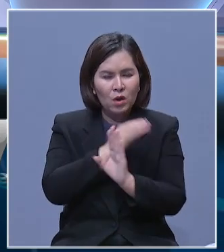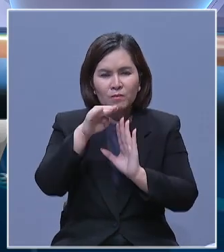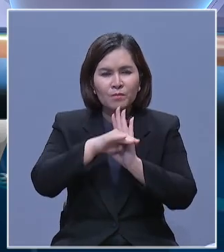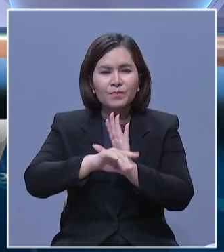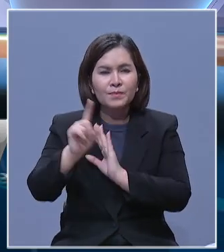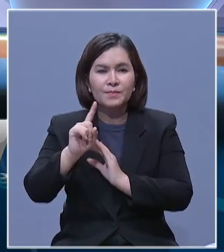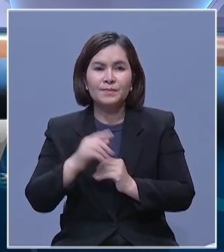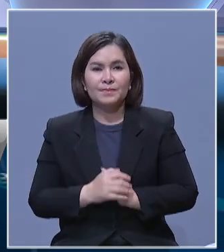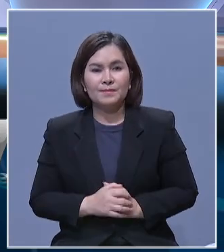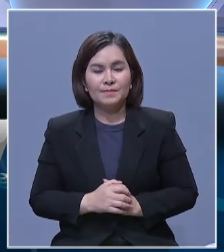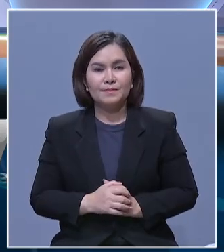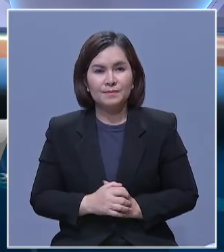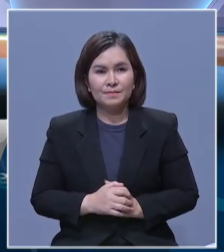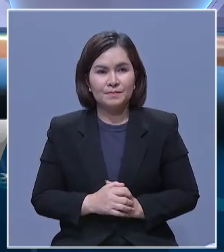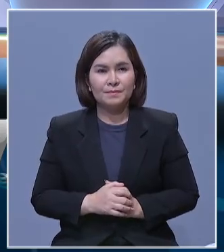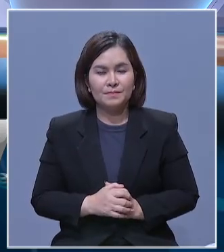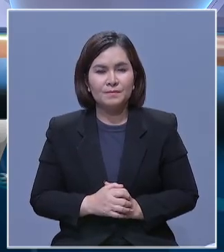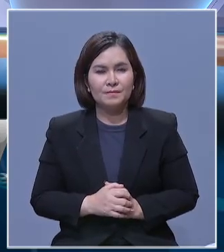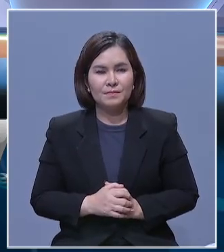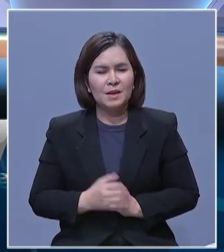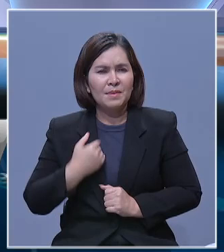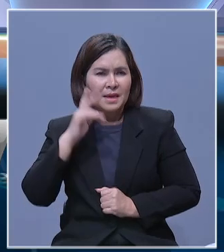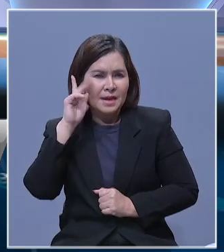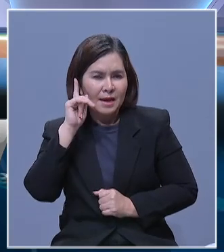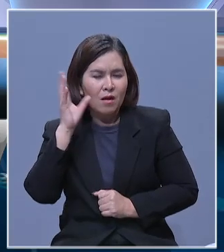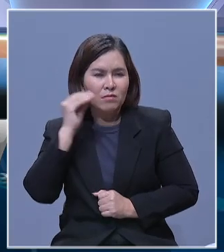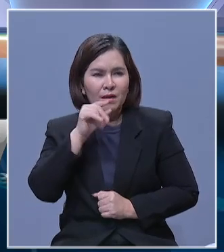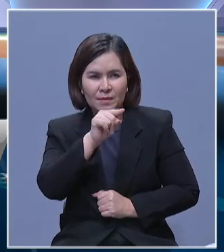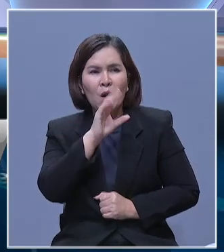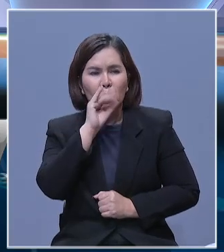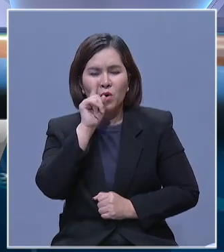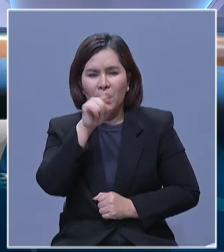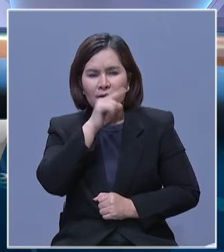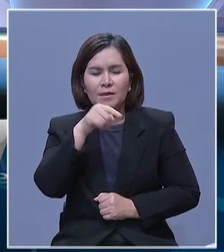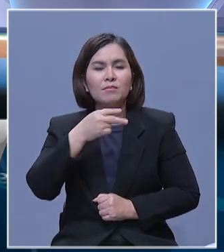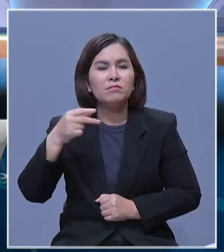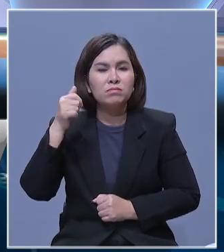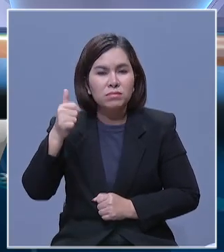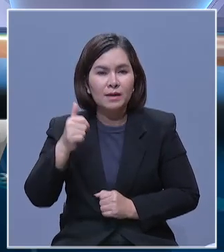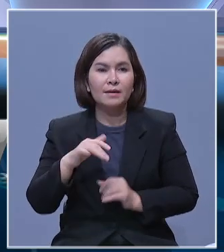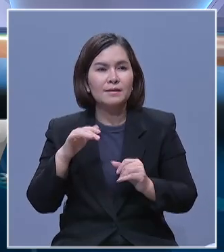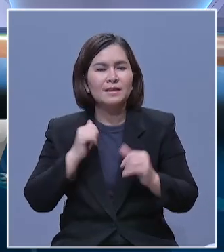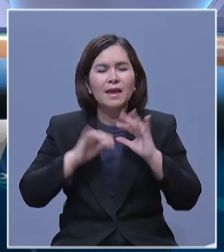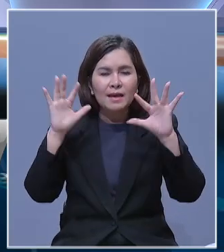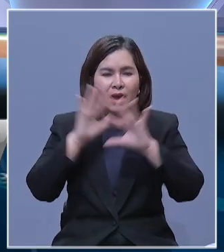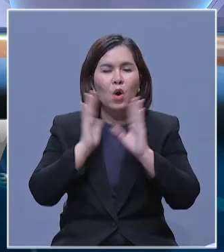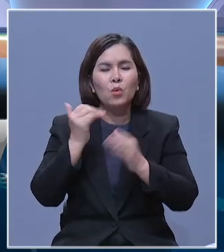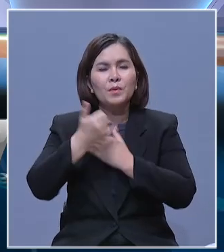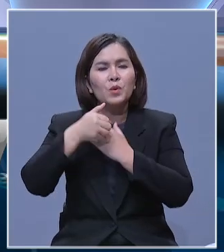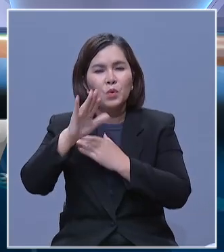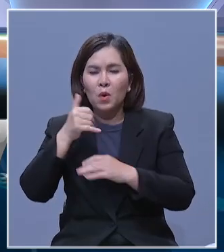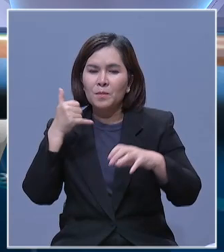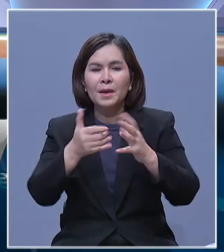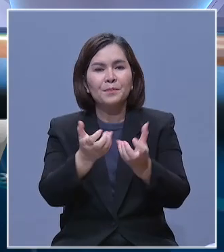ข่าวบอกว่าคือเด็กอายุ 14คนเนี้ยเหมือนกับพูดภาษาอังกฤษได้อก็ทำทีเป็นชาวต่างชาติเข้าไปใช้